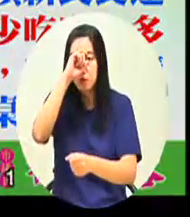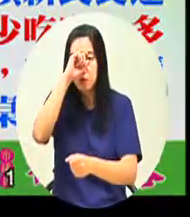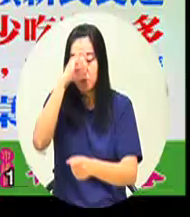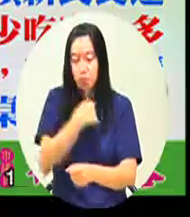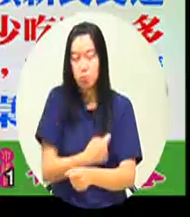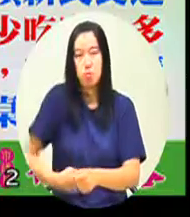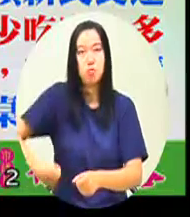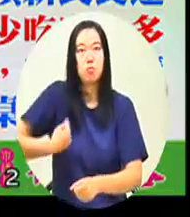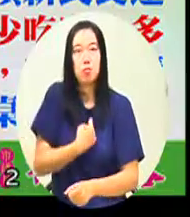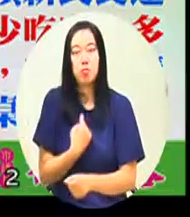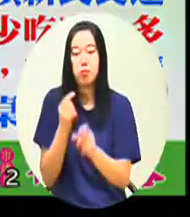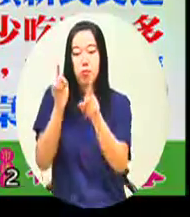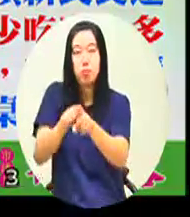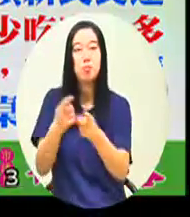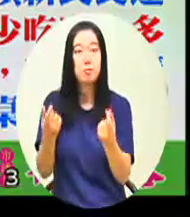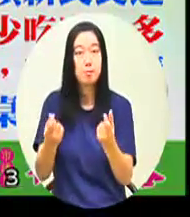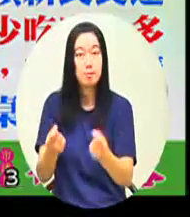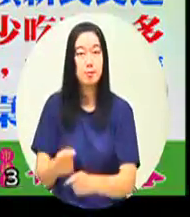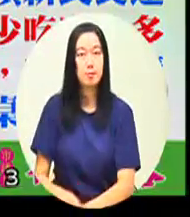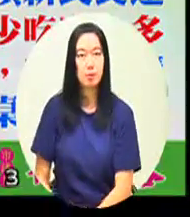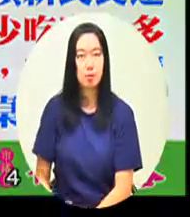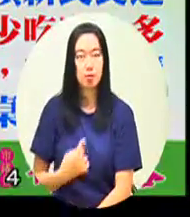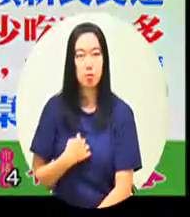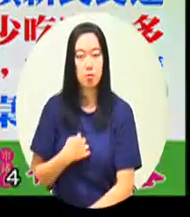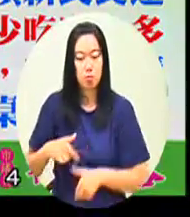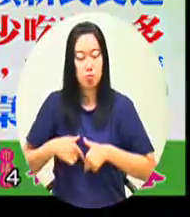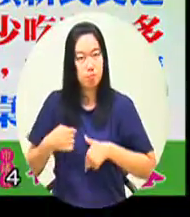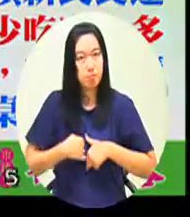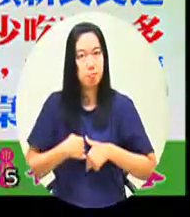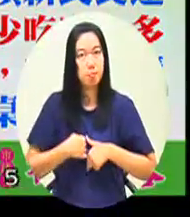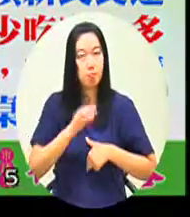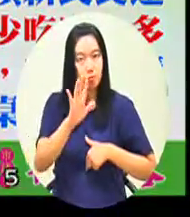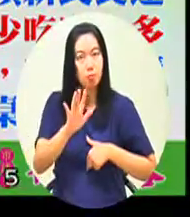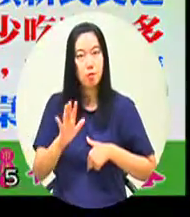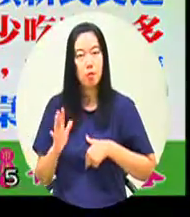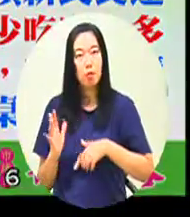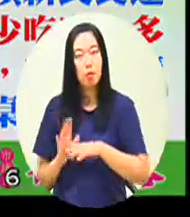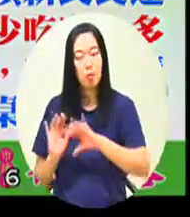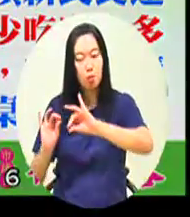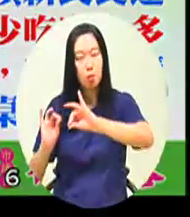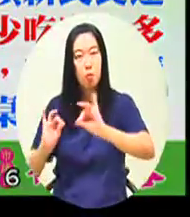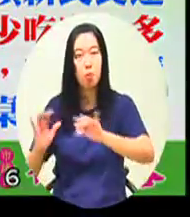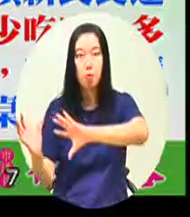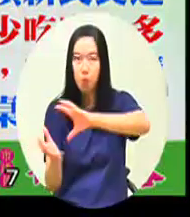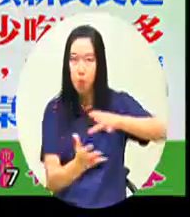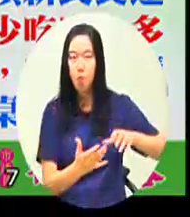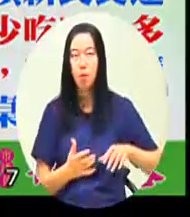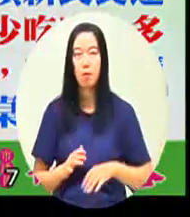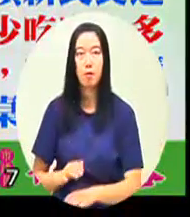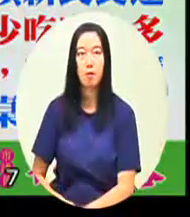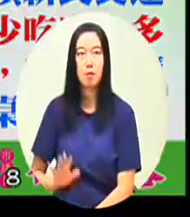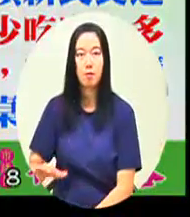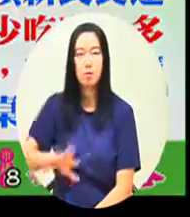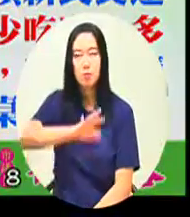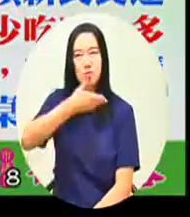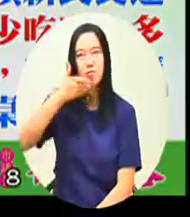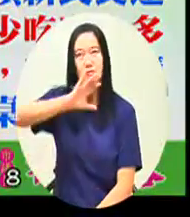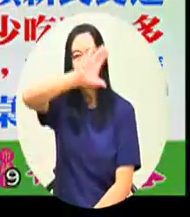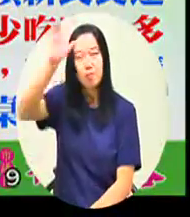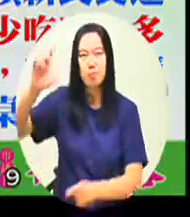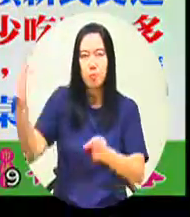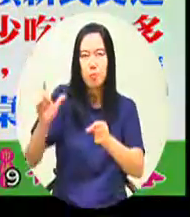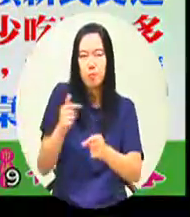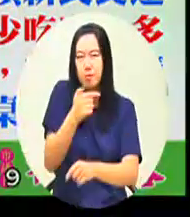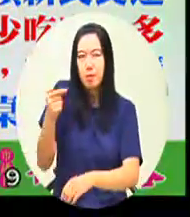力行啊。我们心中有地球。今天是怎样吗？会极端的气候。今天是怎样